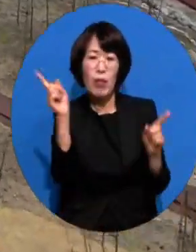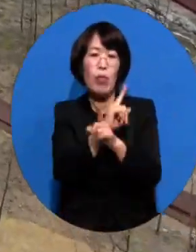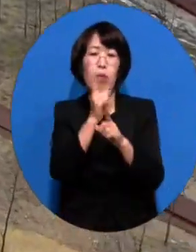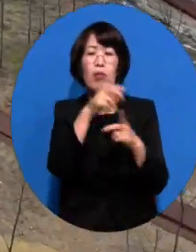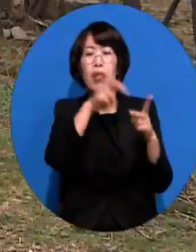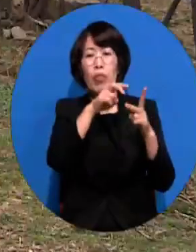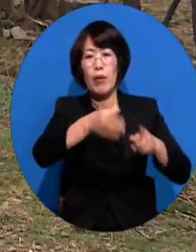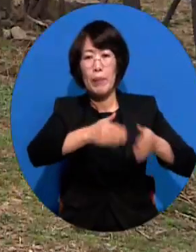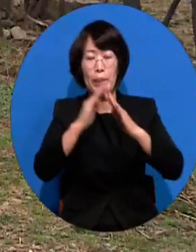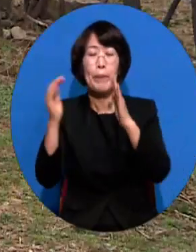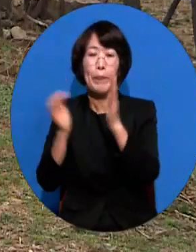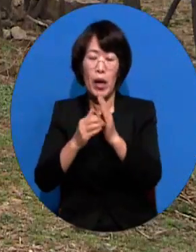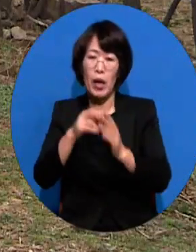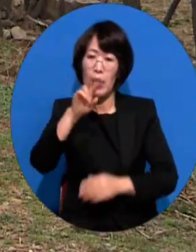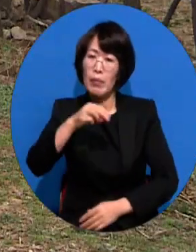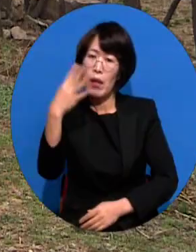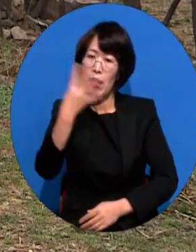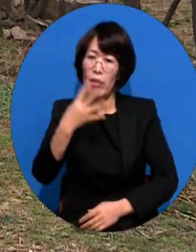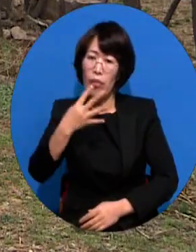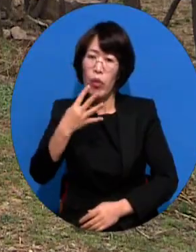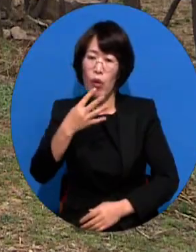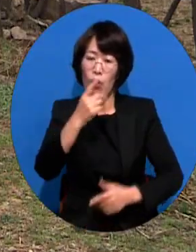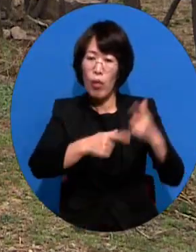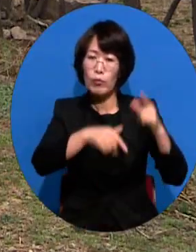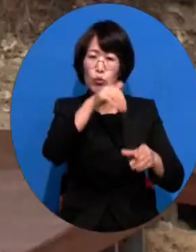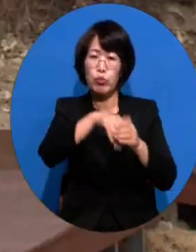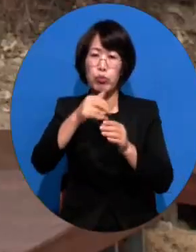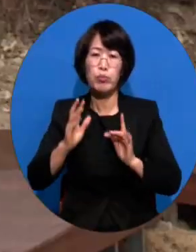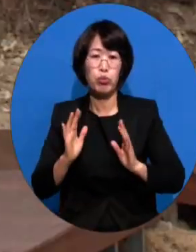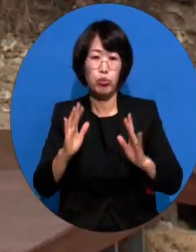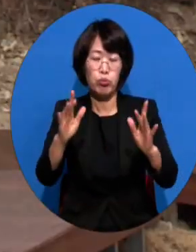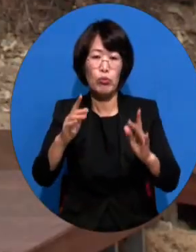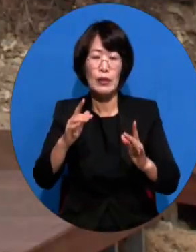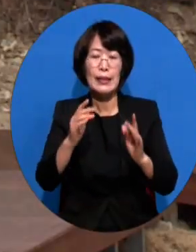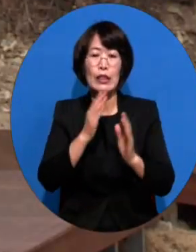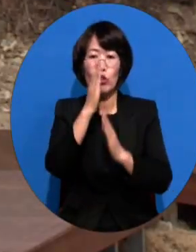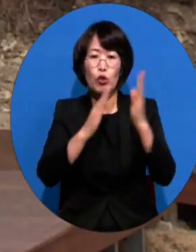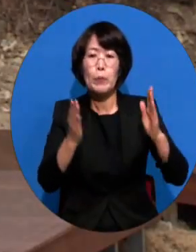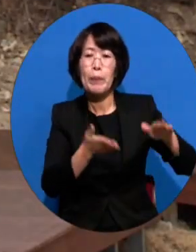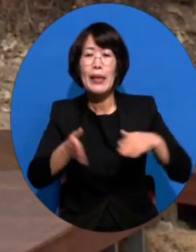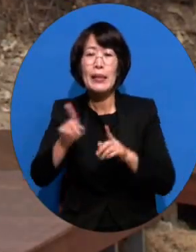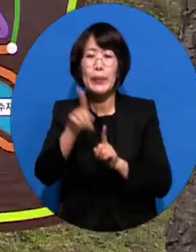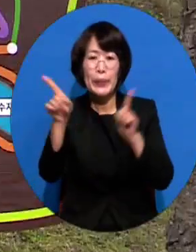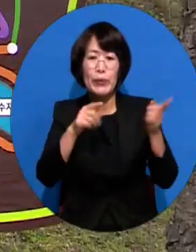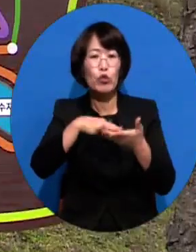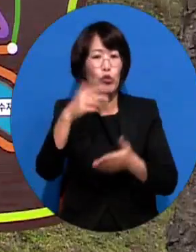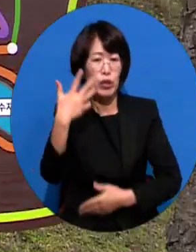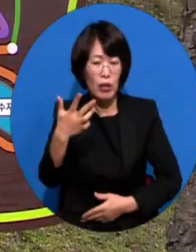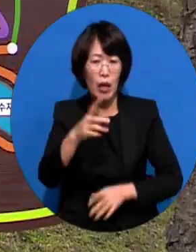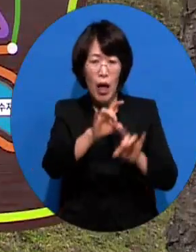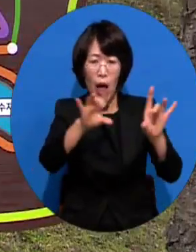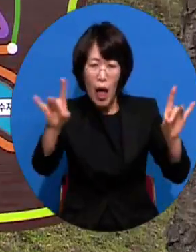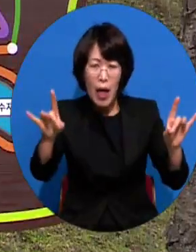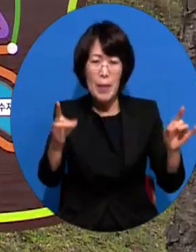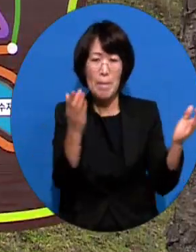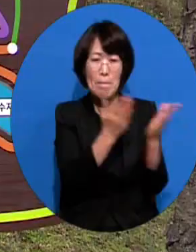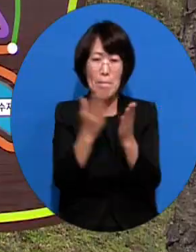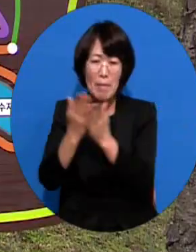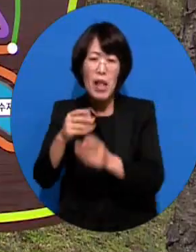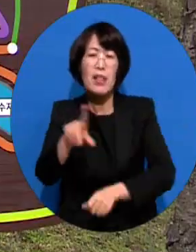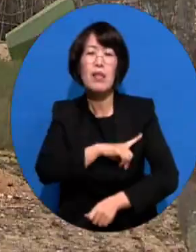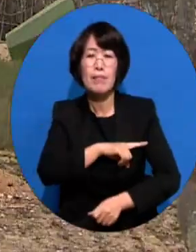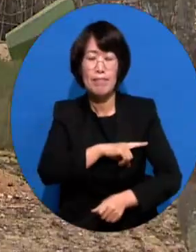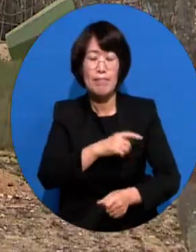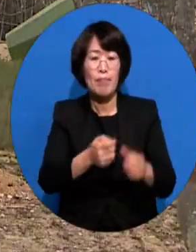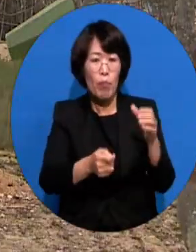들어섰습니다. 2만 4천 그루의 각종 나무가 채워진 숲길 코스만 8개. 각각 나름의 특색과 이름을